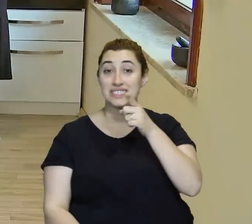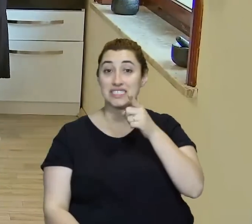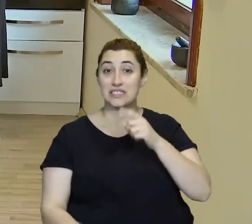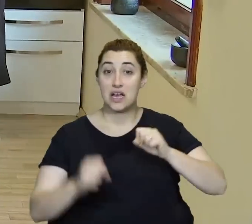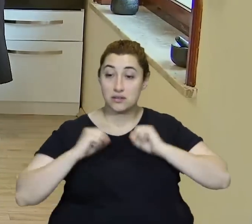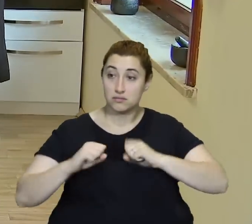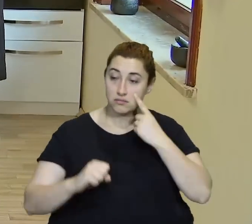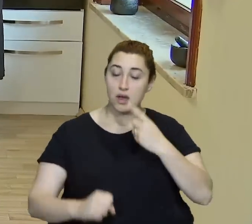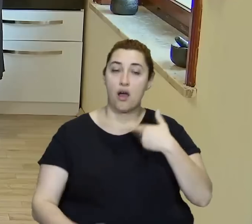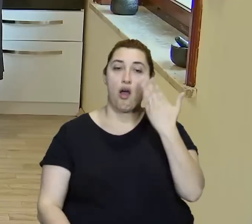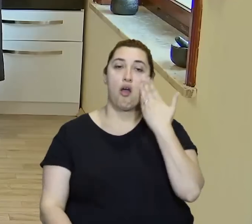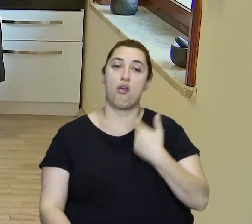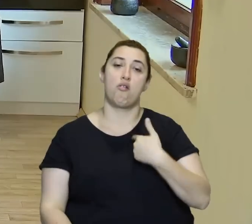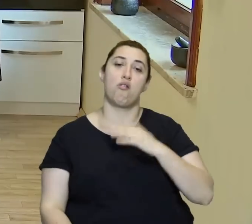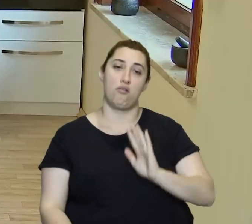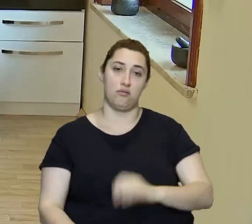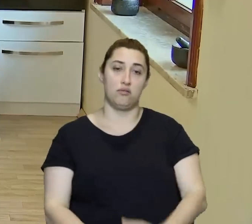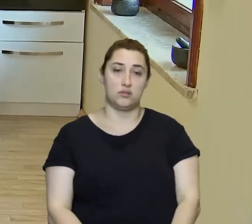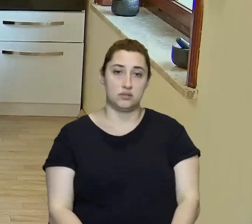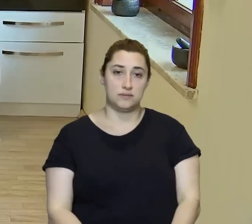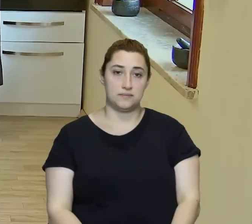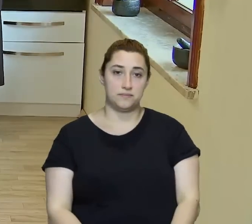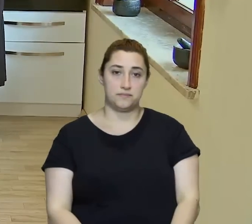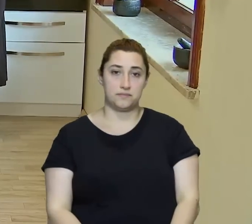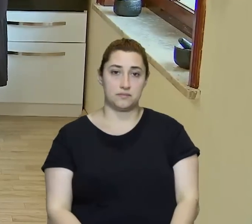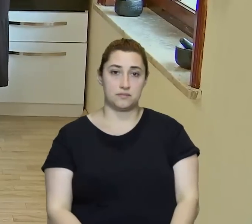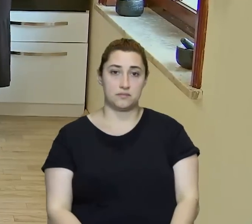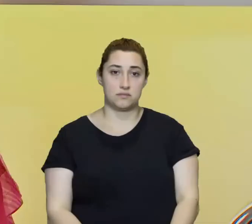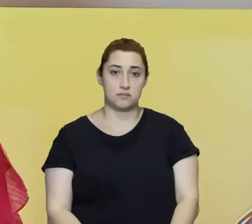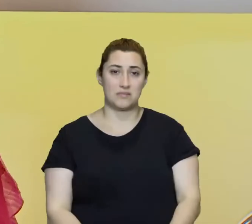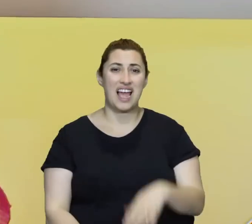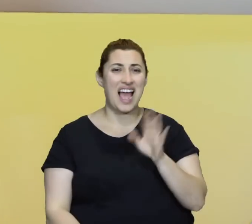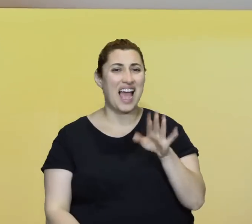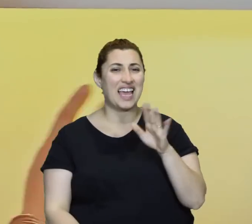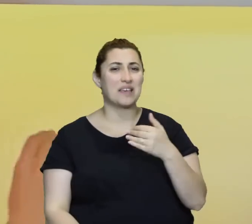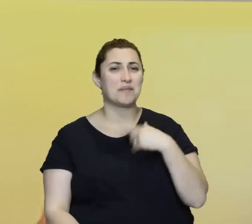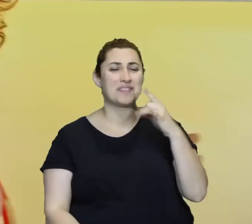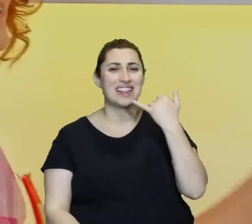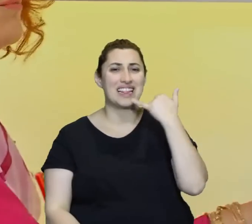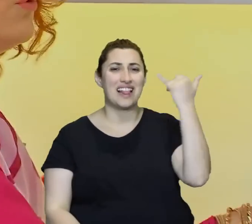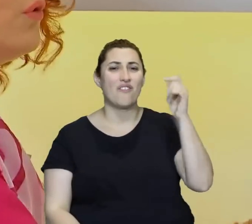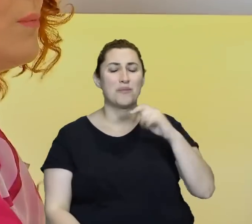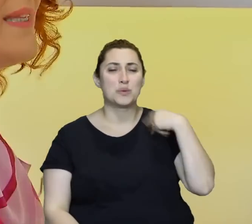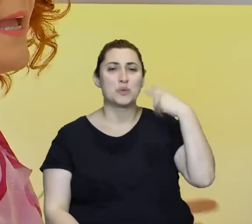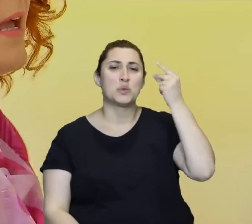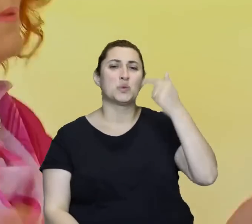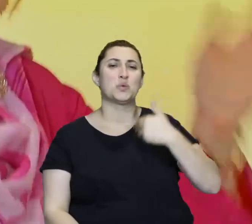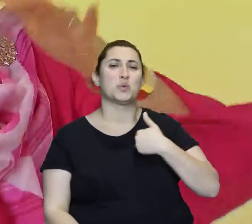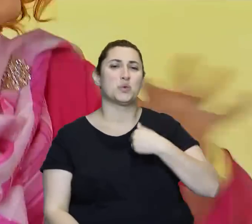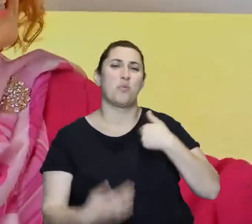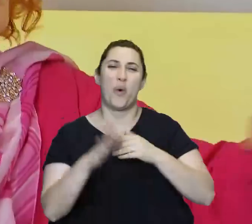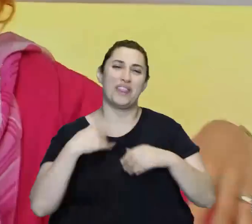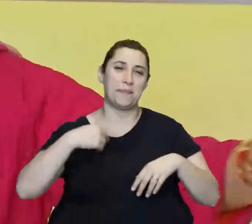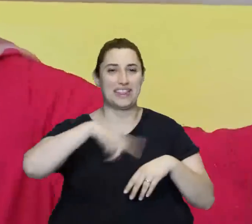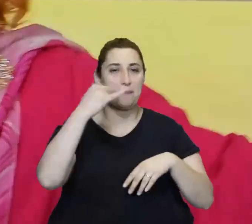bu azminize hayran kalmamak elde değil. Aa, ay ben bir telefon edecektim, unuttum Hediye. Bir